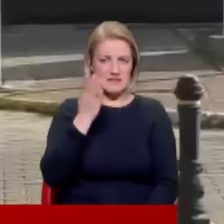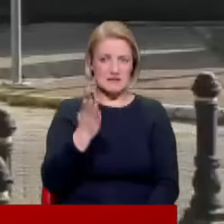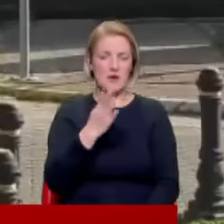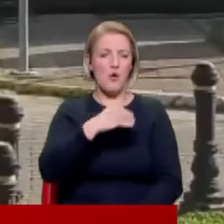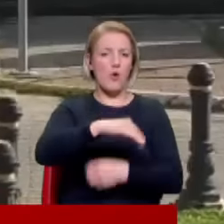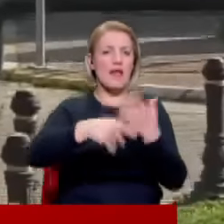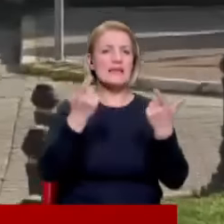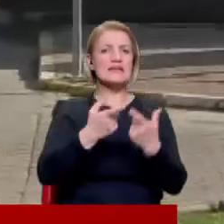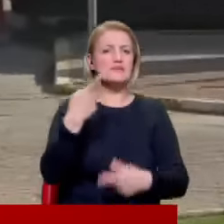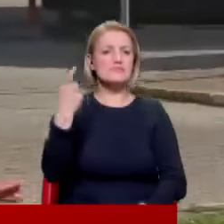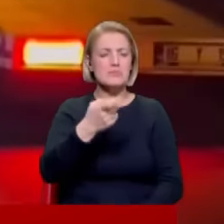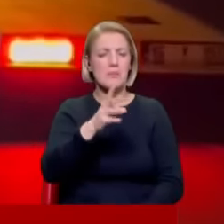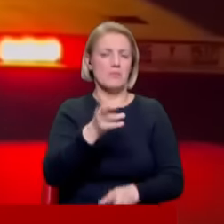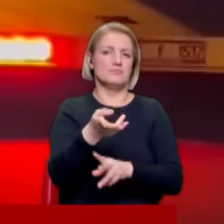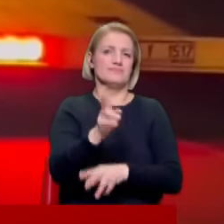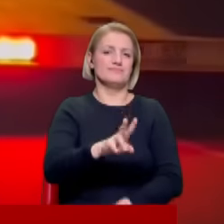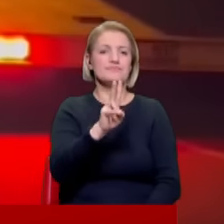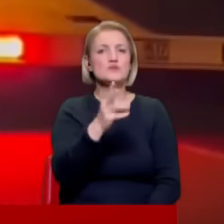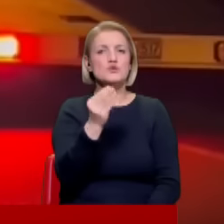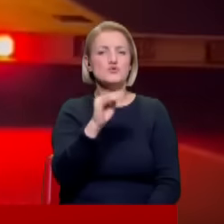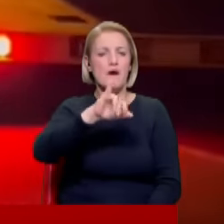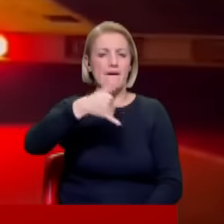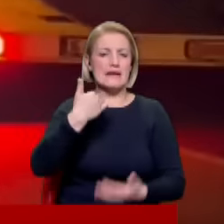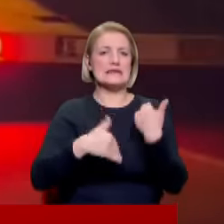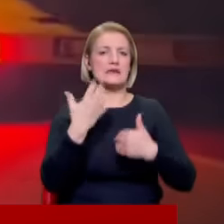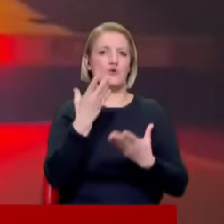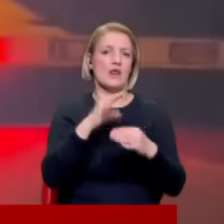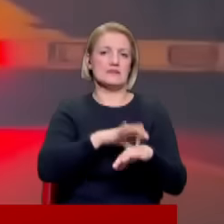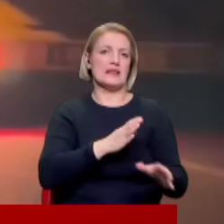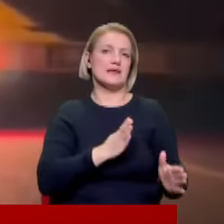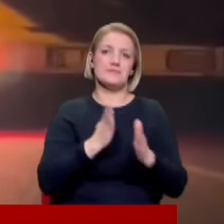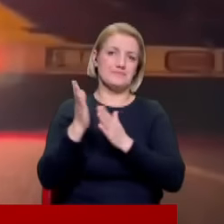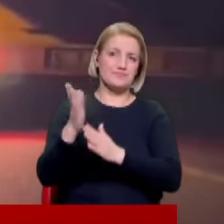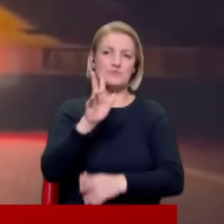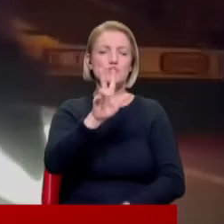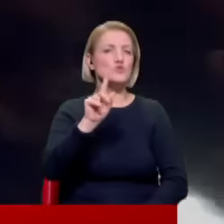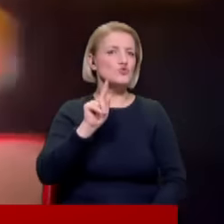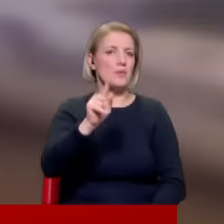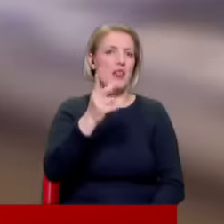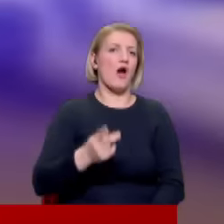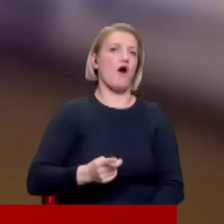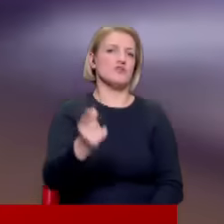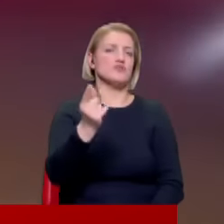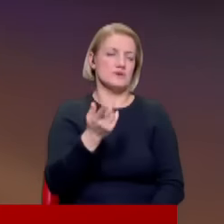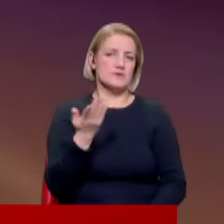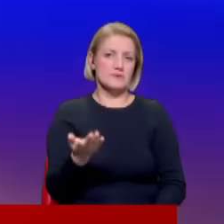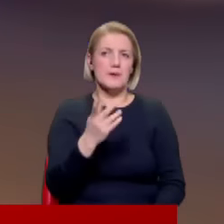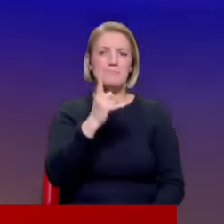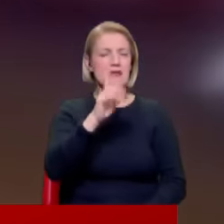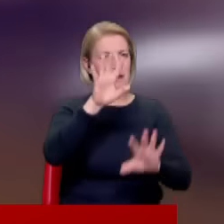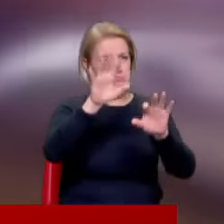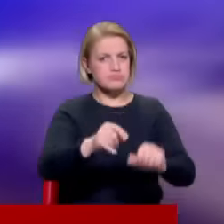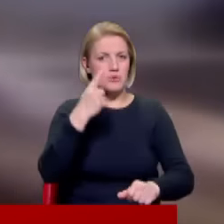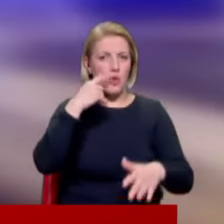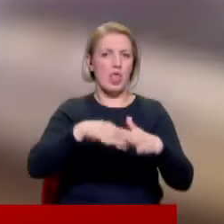olay yerinde hayatını kaybetti. Diğer iki çocuksa ağır yaralı olarak hastaneye kaldırıldı. 3 şüpheli ise kaçtı olay yerinden. Biri